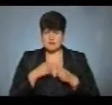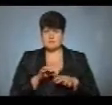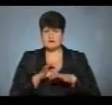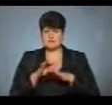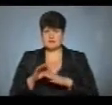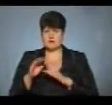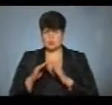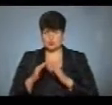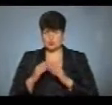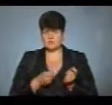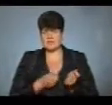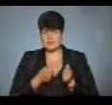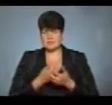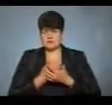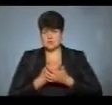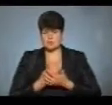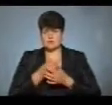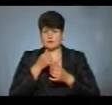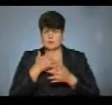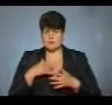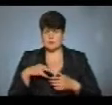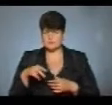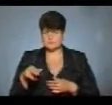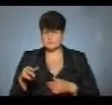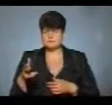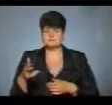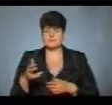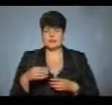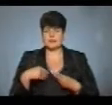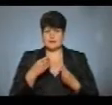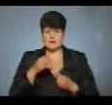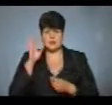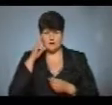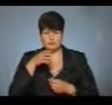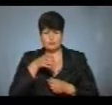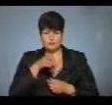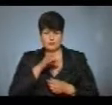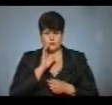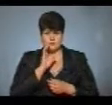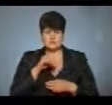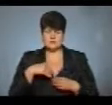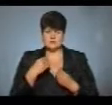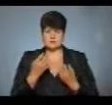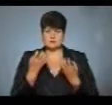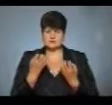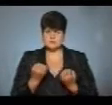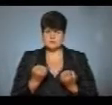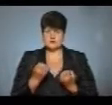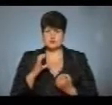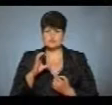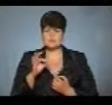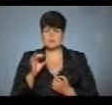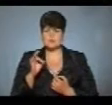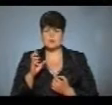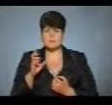додому, принесла, точніше, на руках, бо вона йти не хотіла. І дала їй водички попити, дала ще сорбент,